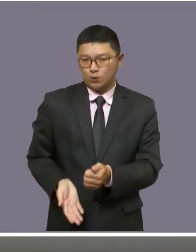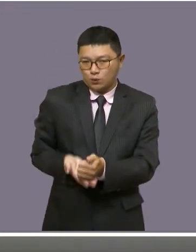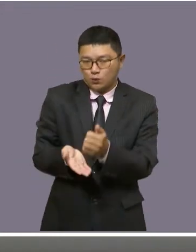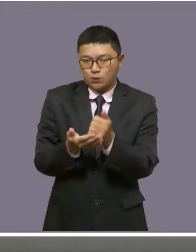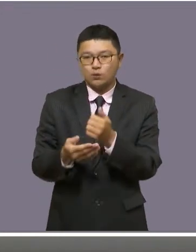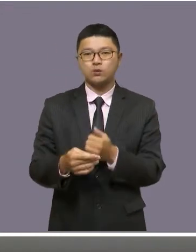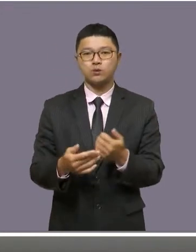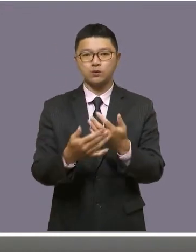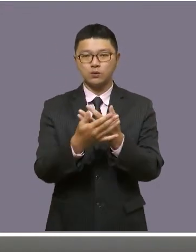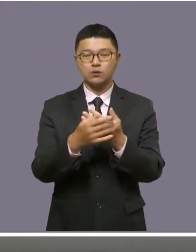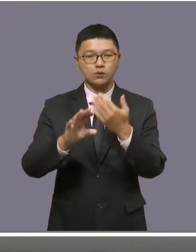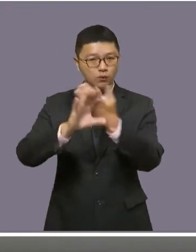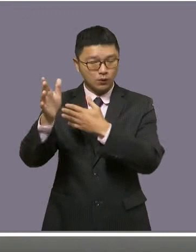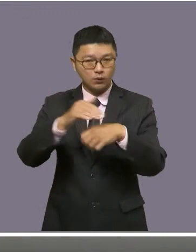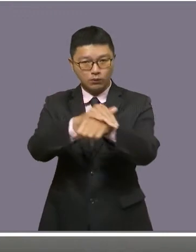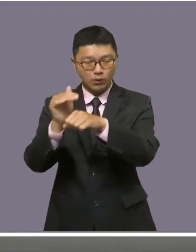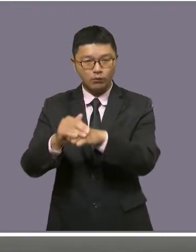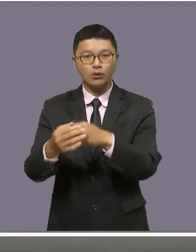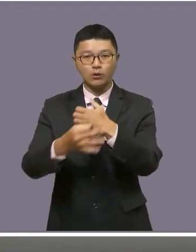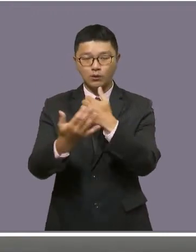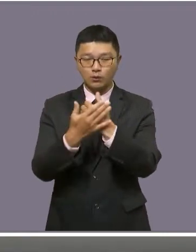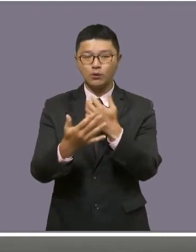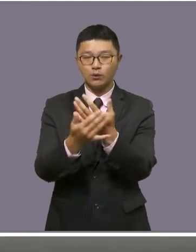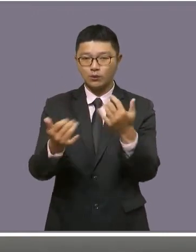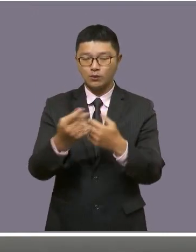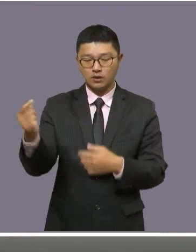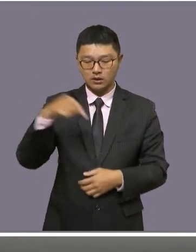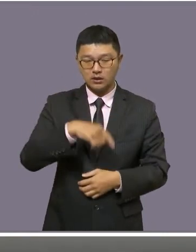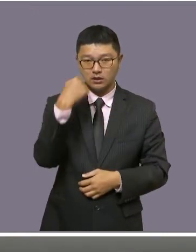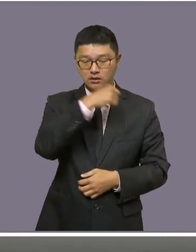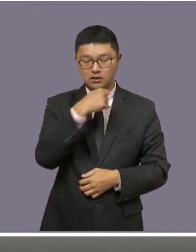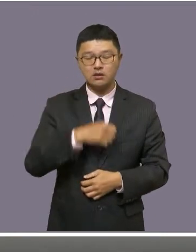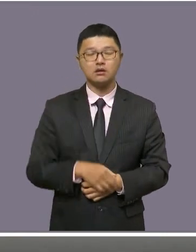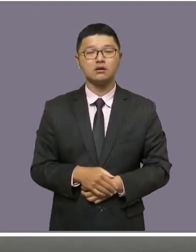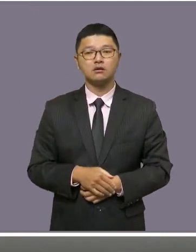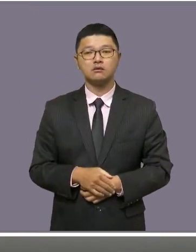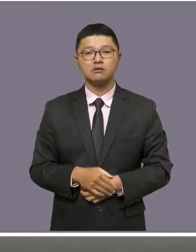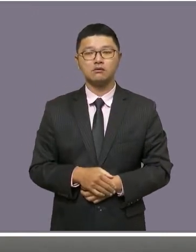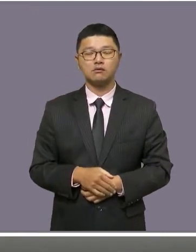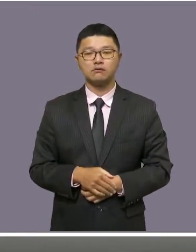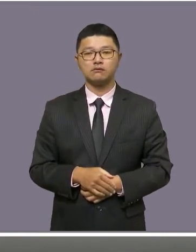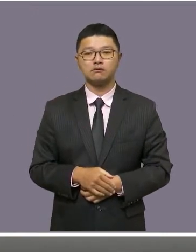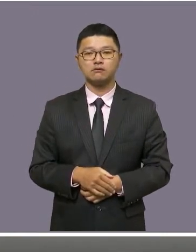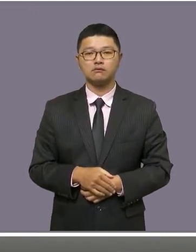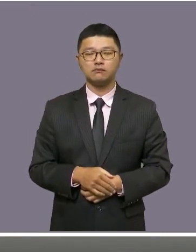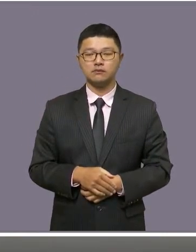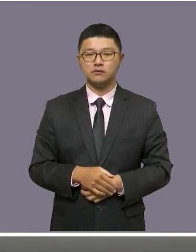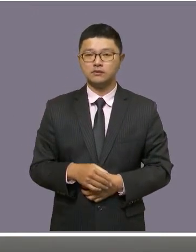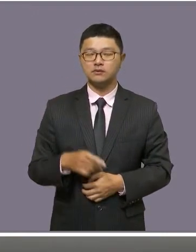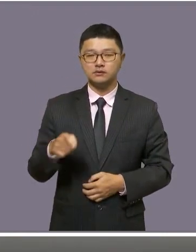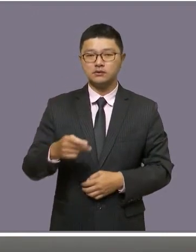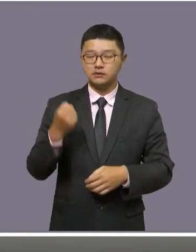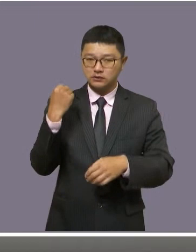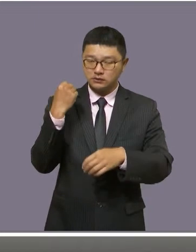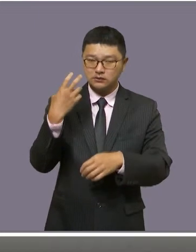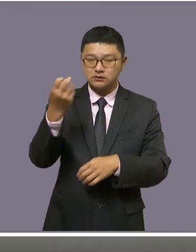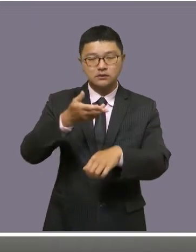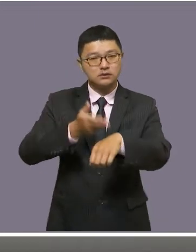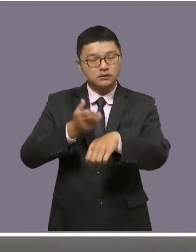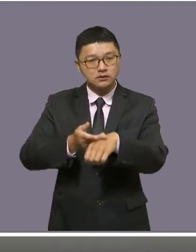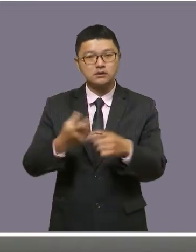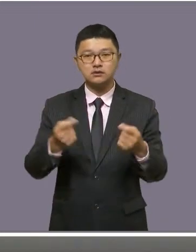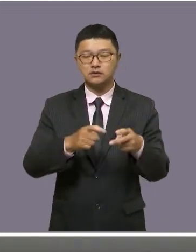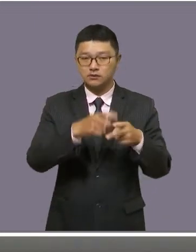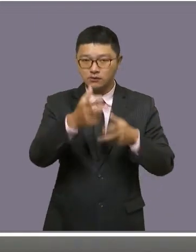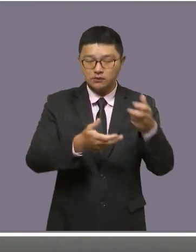我们所有的海外的优秀侨生同学来台湾学习我们先进的一个产业技术，包括制造